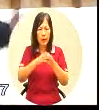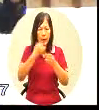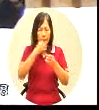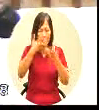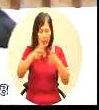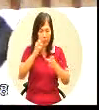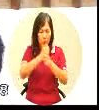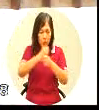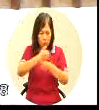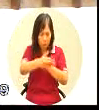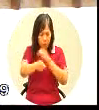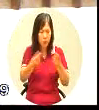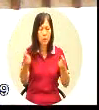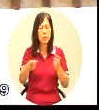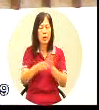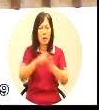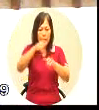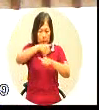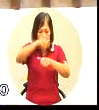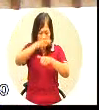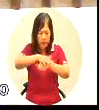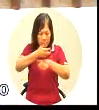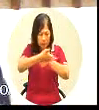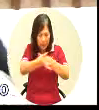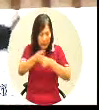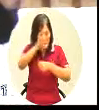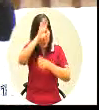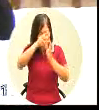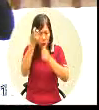啦，比如说我们登革热在巡查的时候，